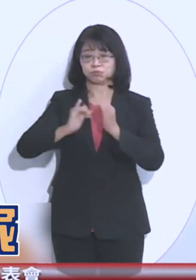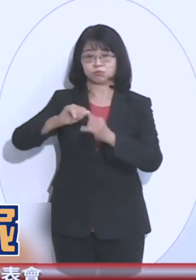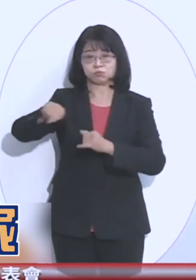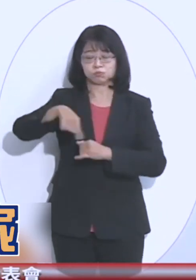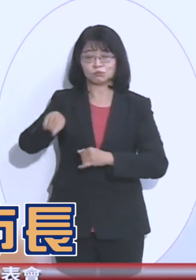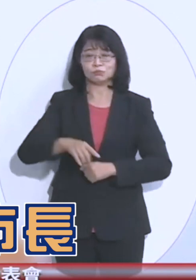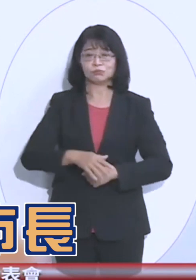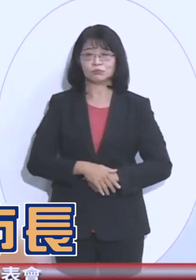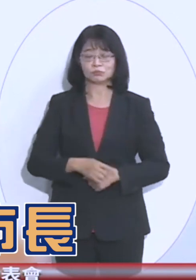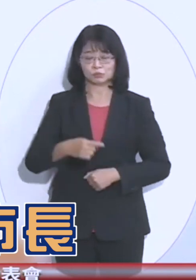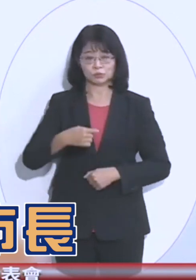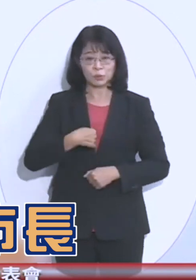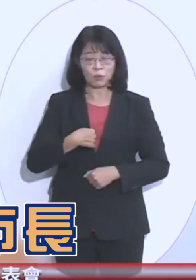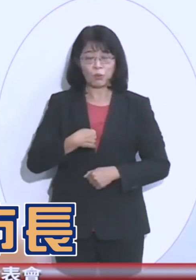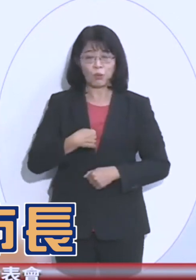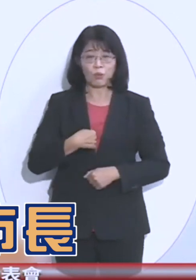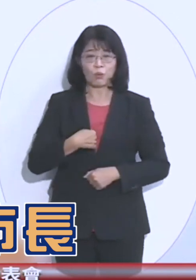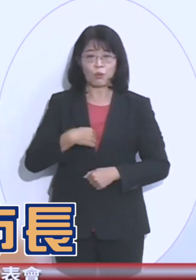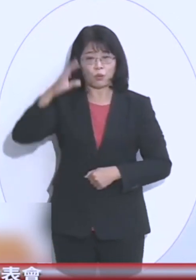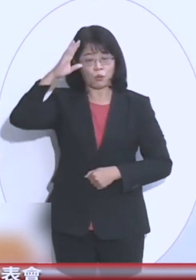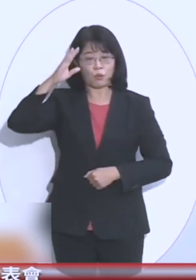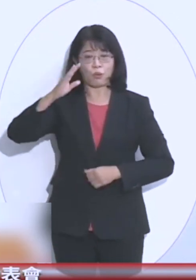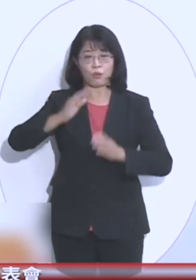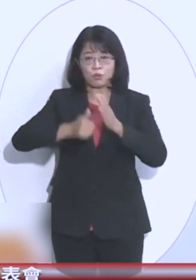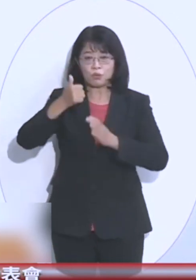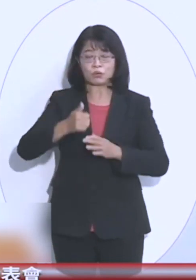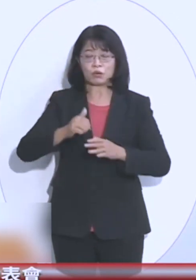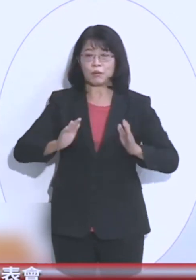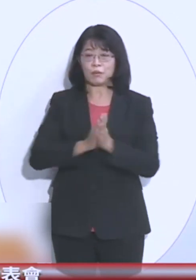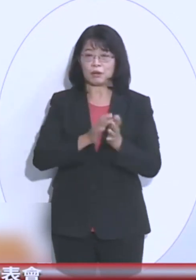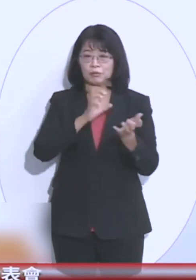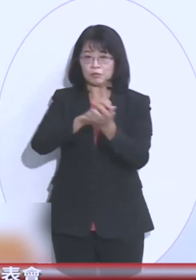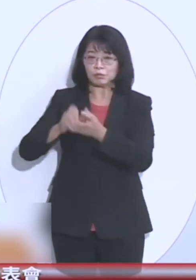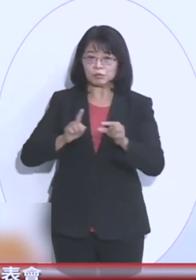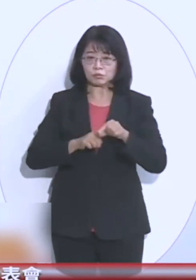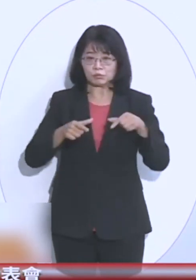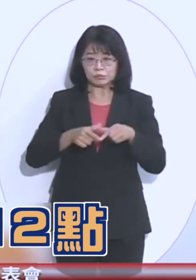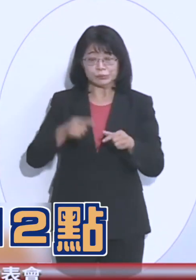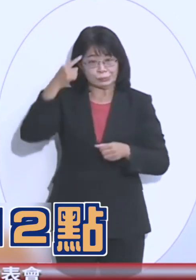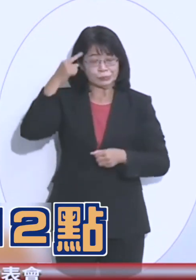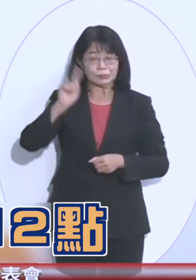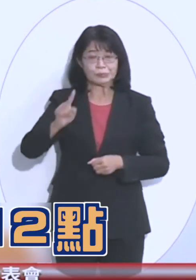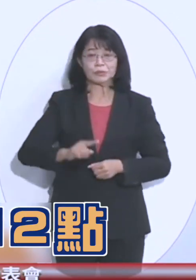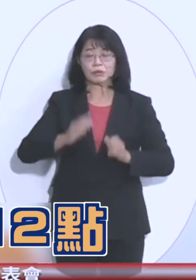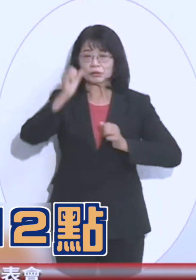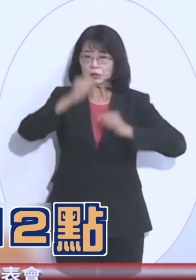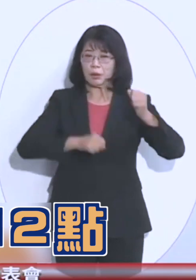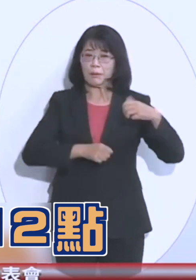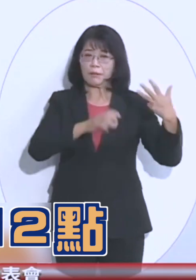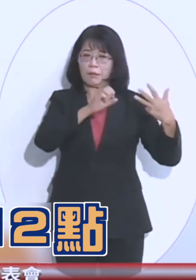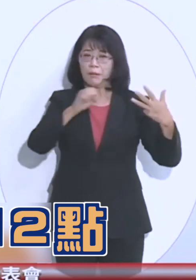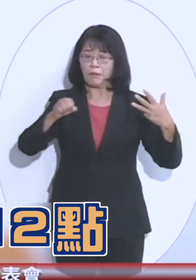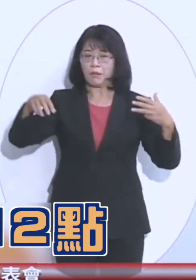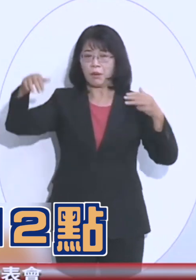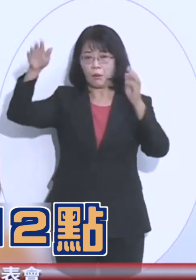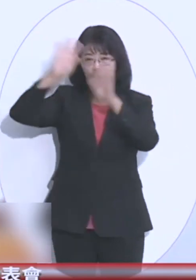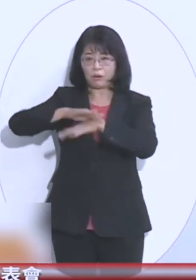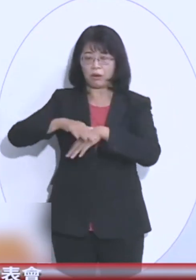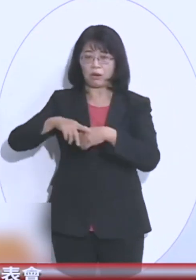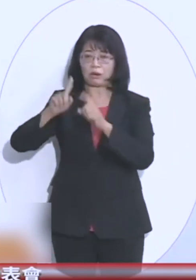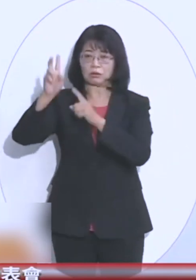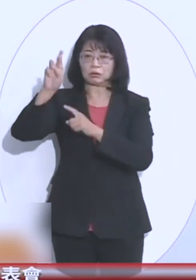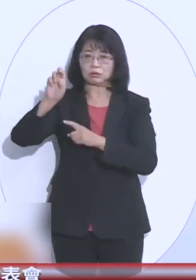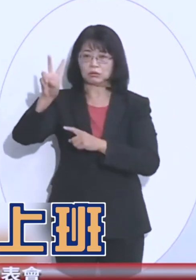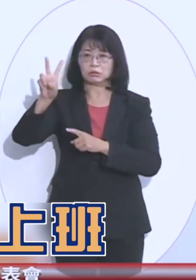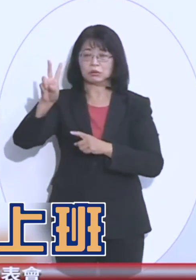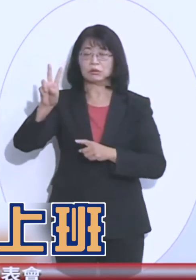头家，我的苏南城老市长马上办中心就是讲，下早8点到下暗12点，哦，这